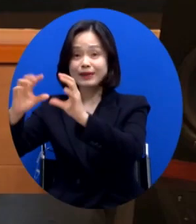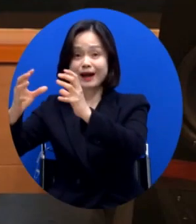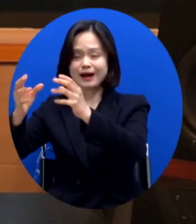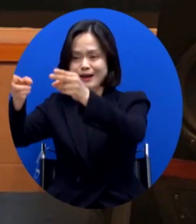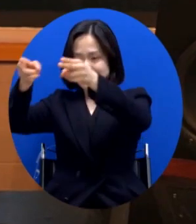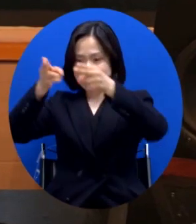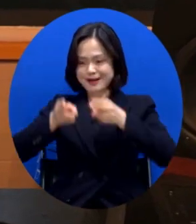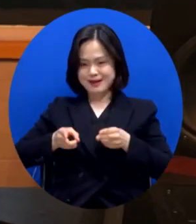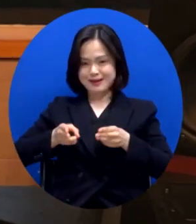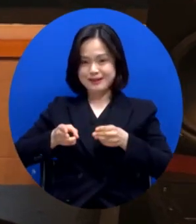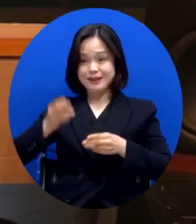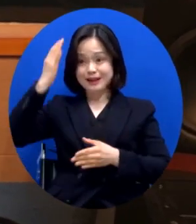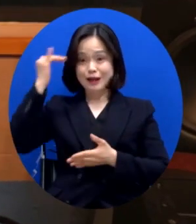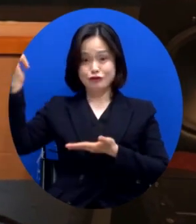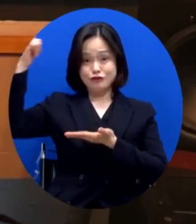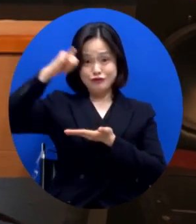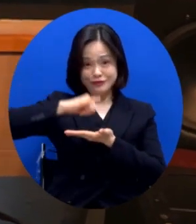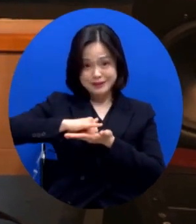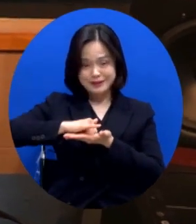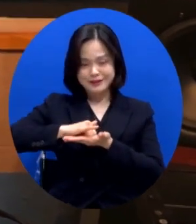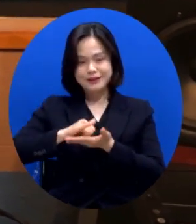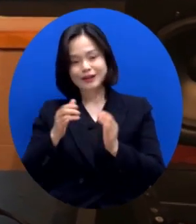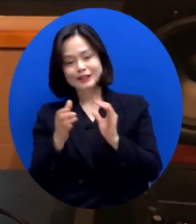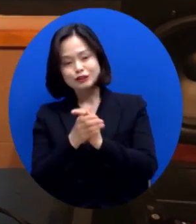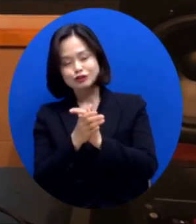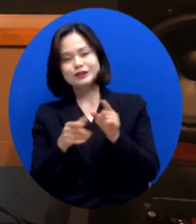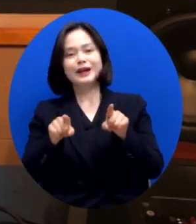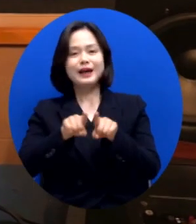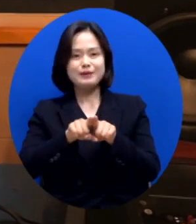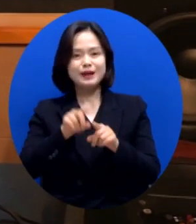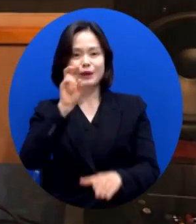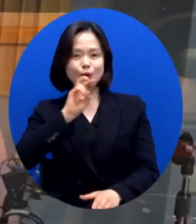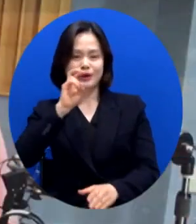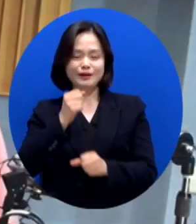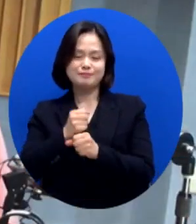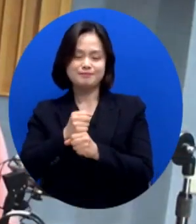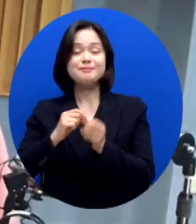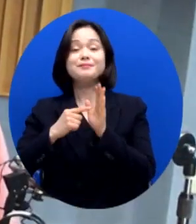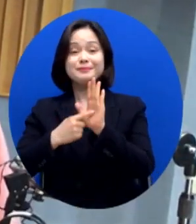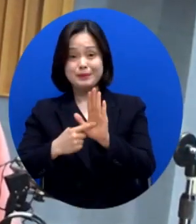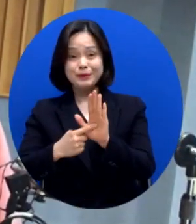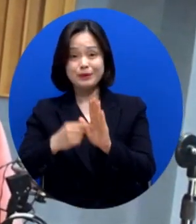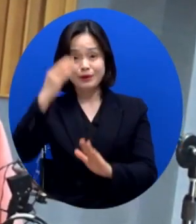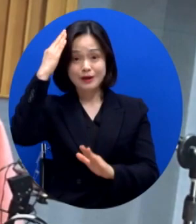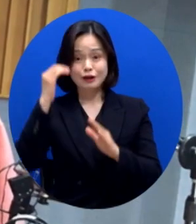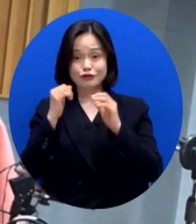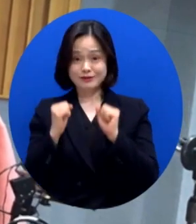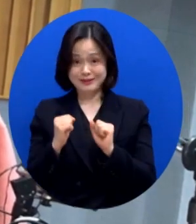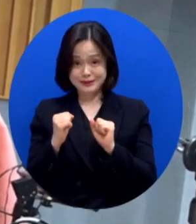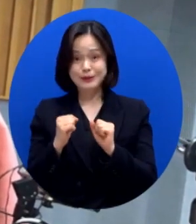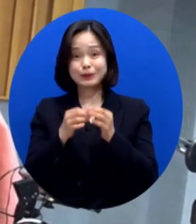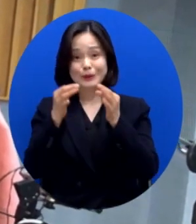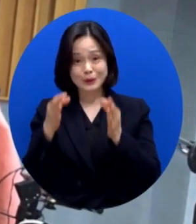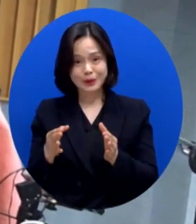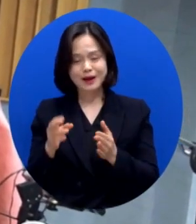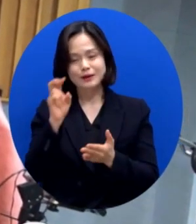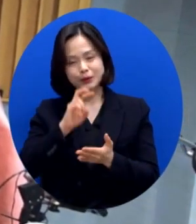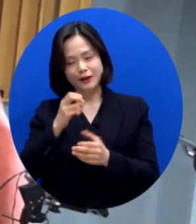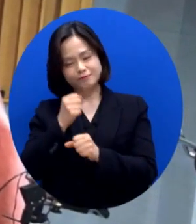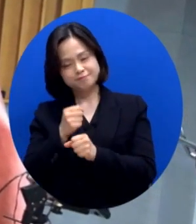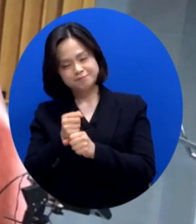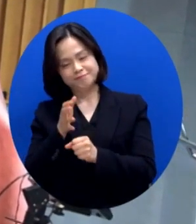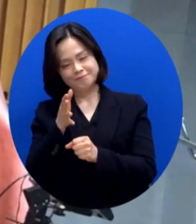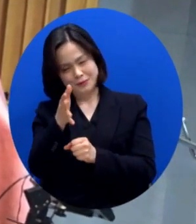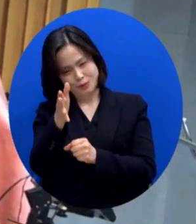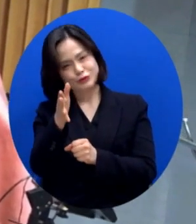디지털 싱글 앨범을 백석대 재학생들과 함께 제작했습니다. 한국에 머무는 동안 작곡 공부에 매진하며 뮤지션의